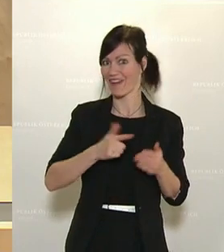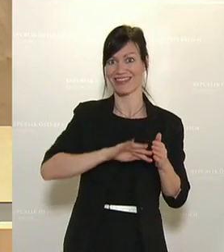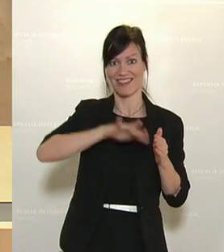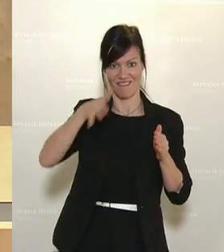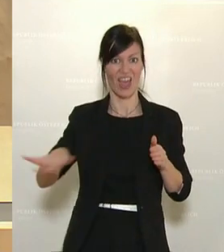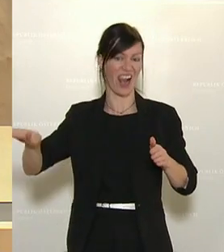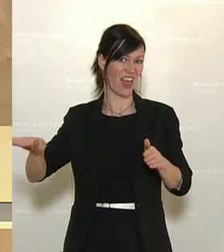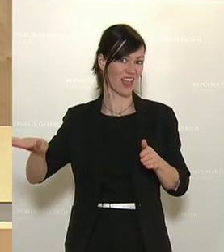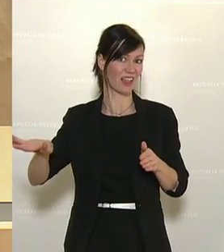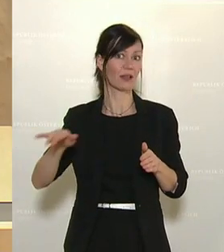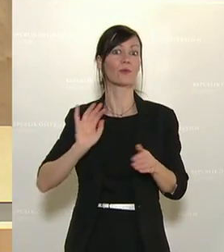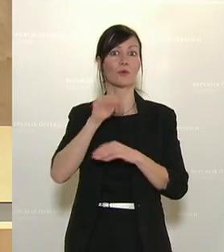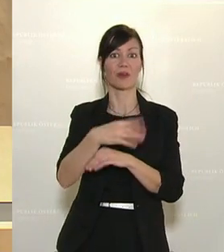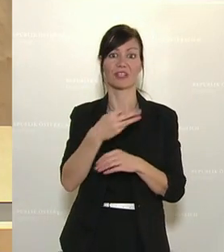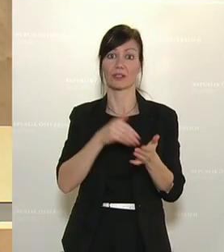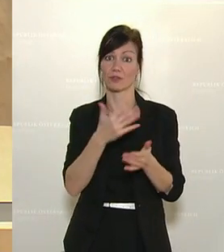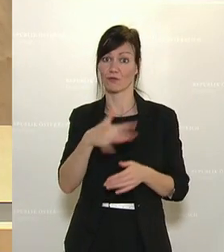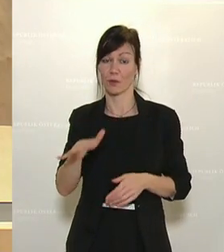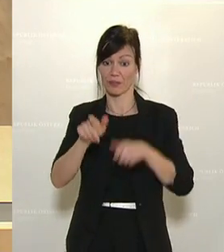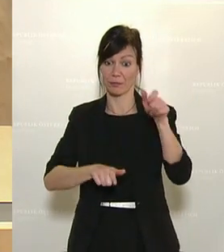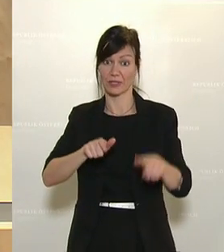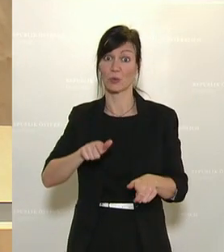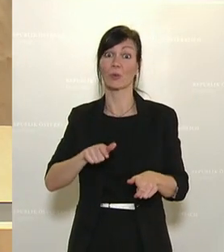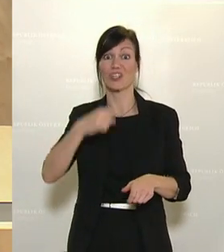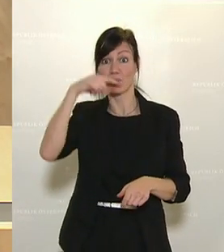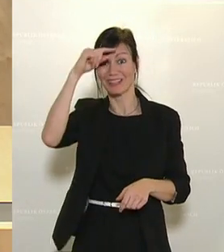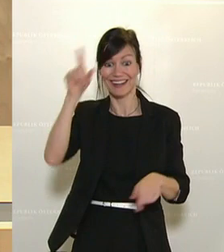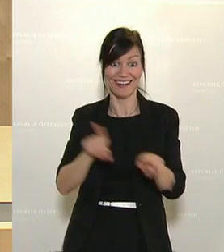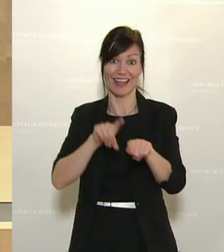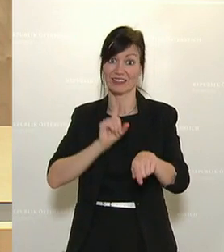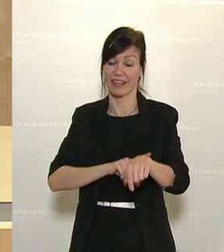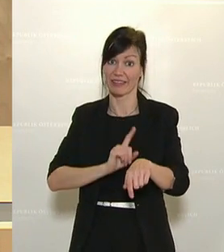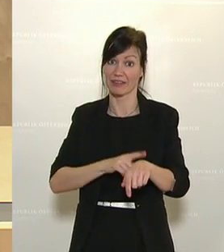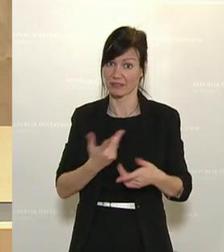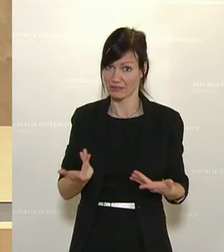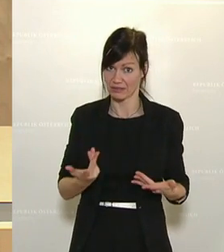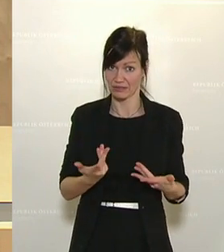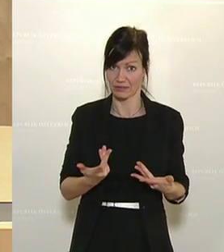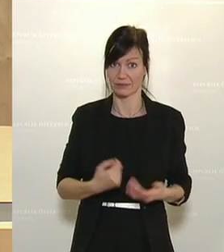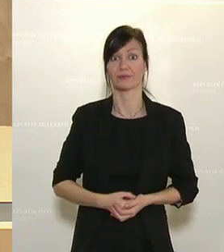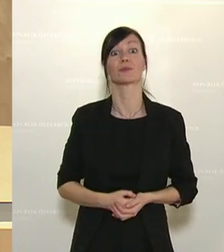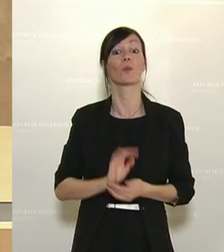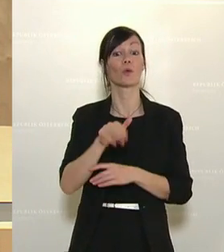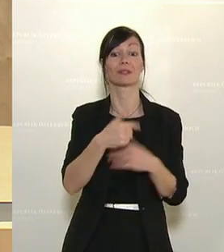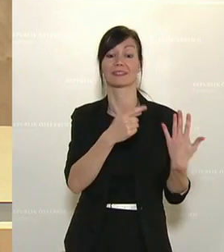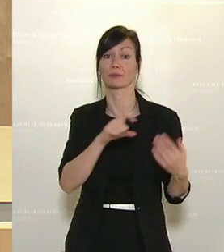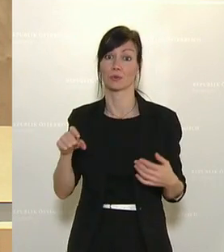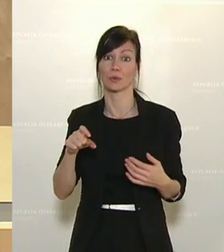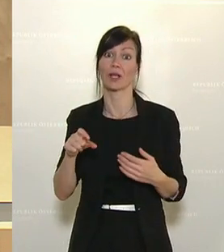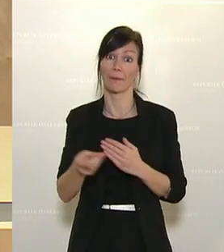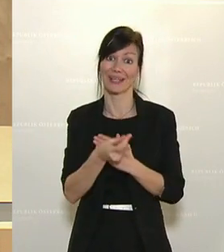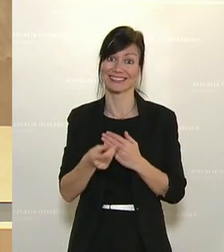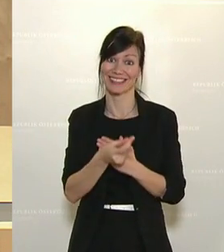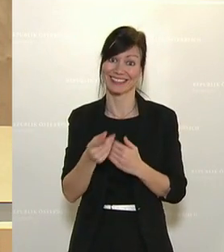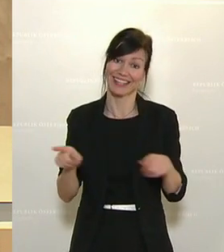über 4.500 Menschen im Spital gleichzeitig. Wir haben über 700